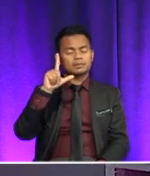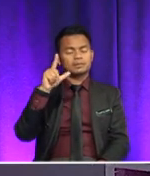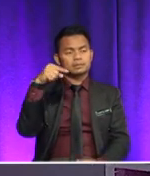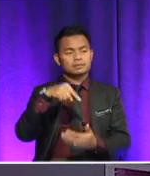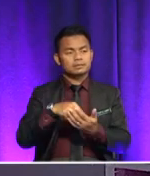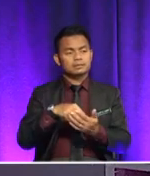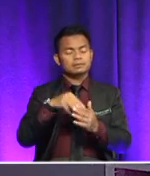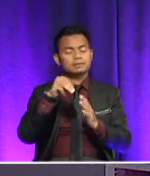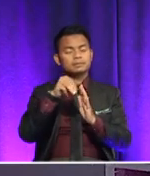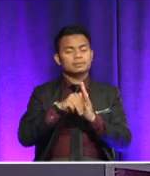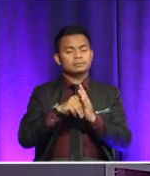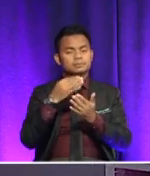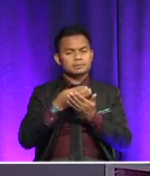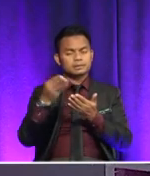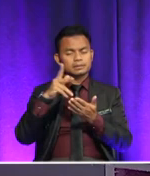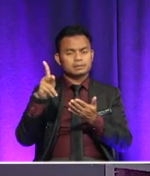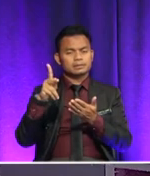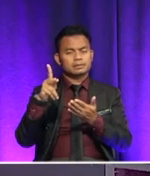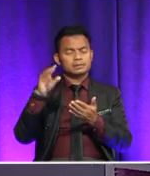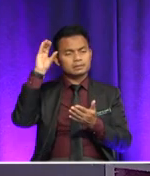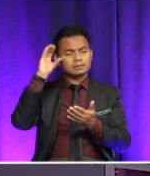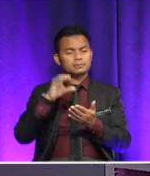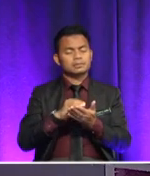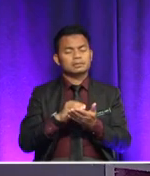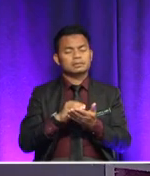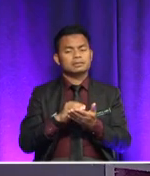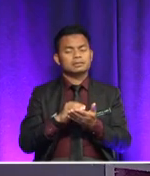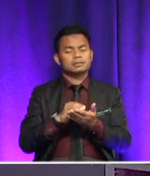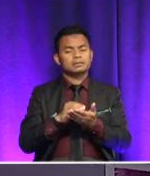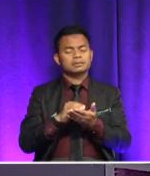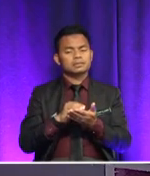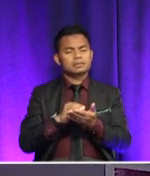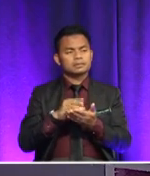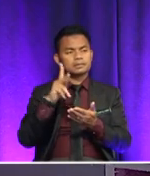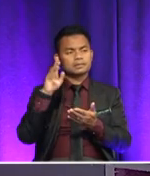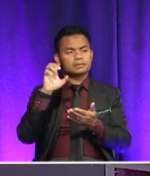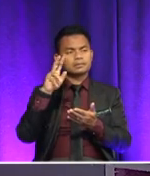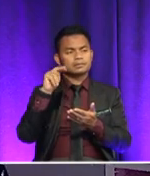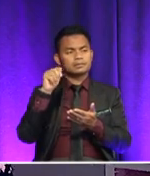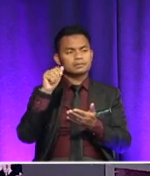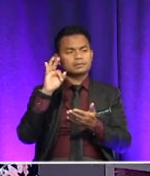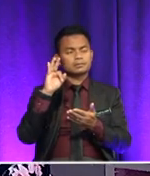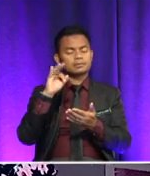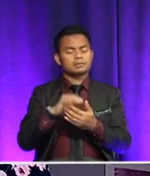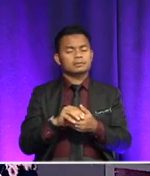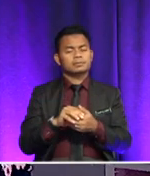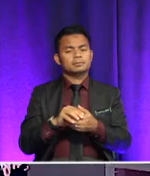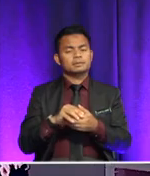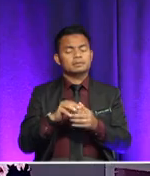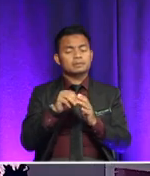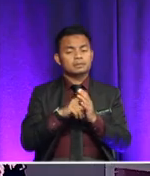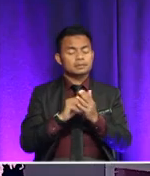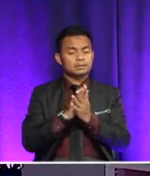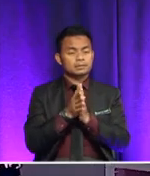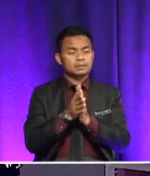bahwa kena menjadi antar komunity utama negara kita ayat majmuk compliment